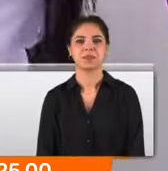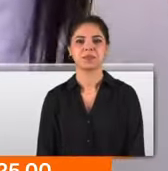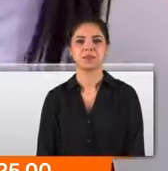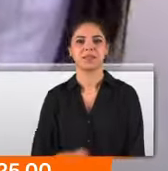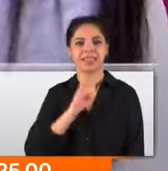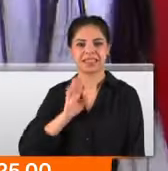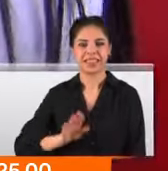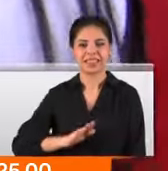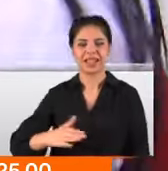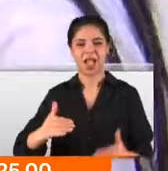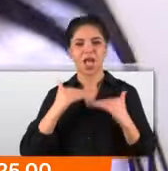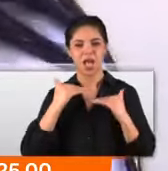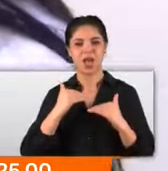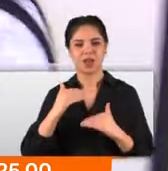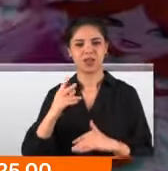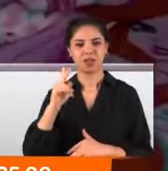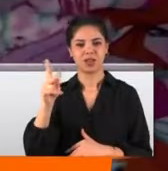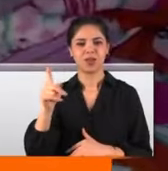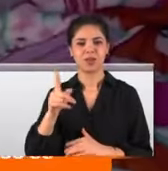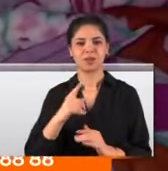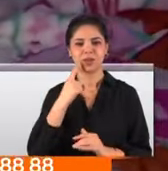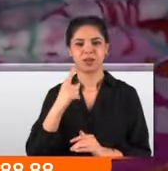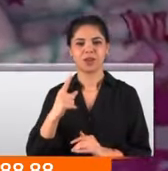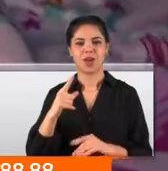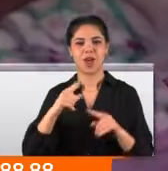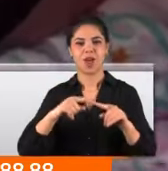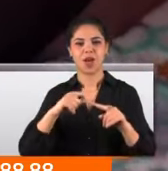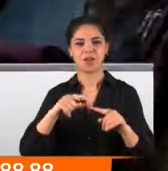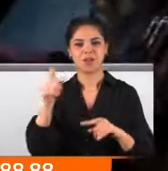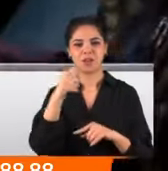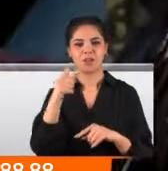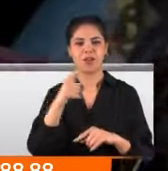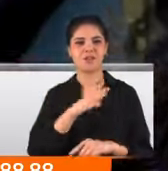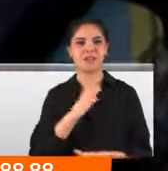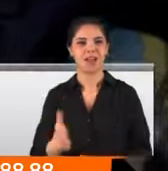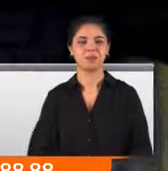Kızınızın mı battaniye? Evet, battaniye onun, taç onun. Burayı ojeyle boyadım.